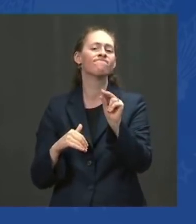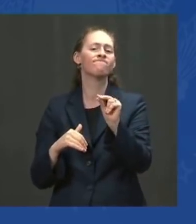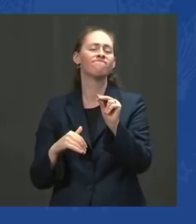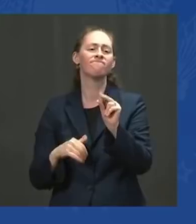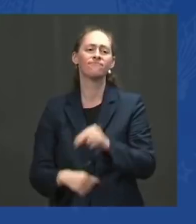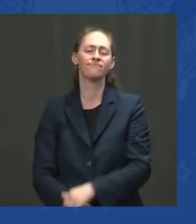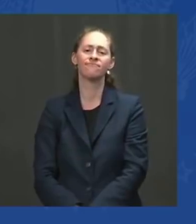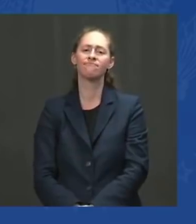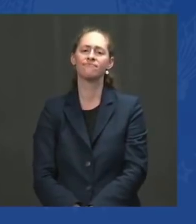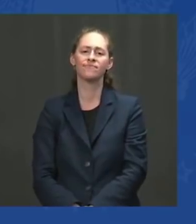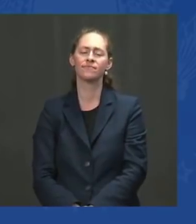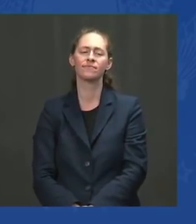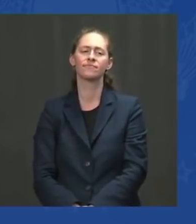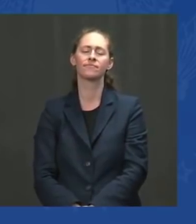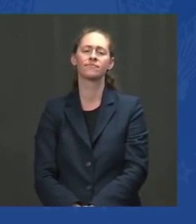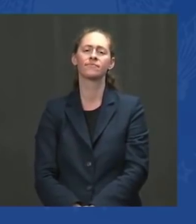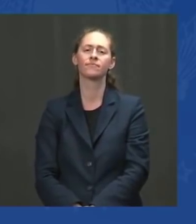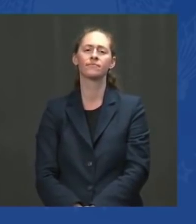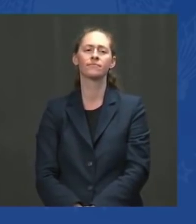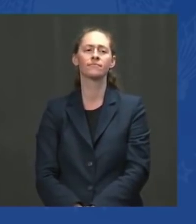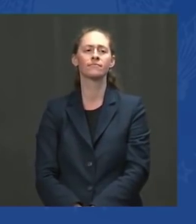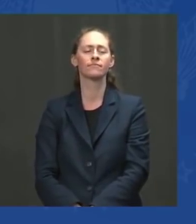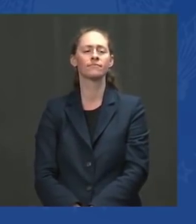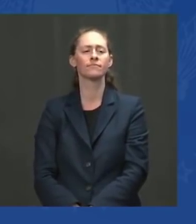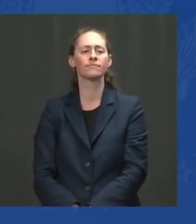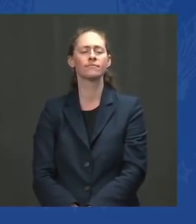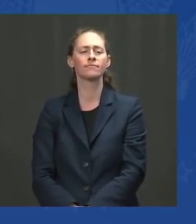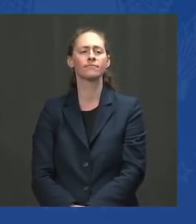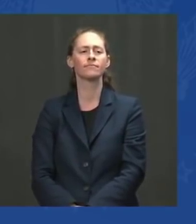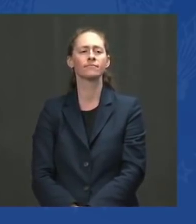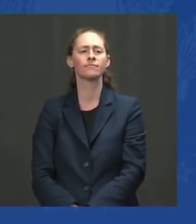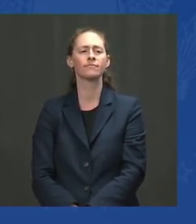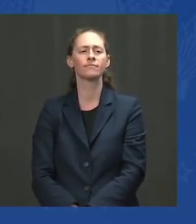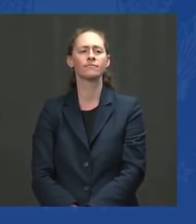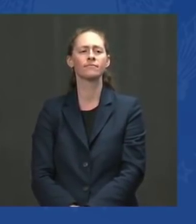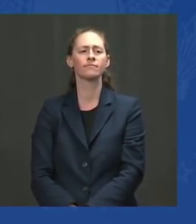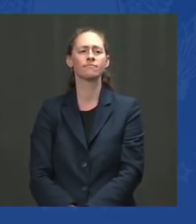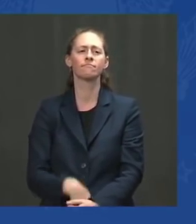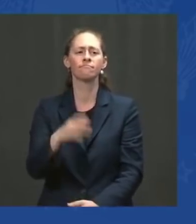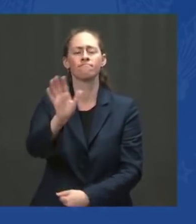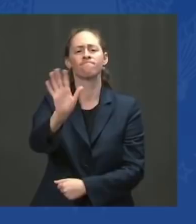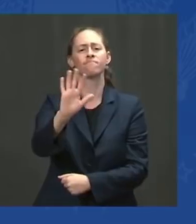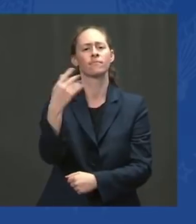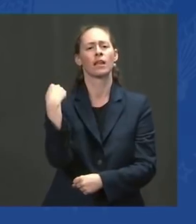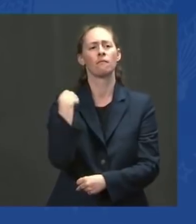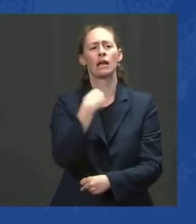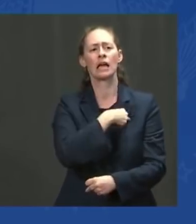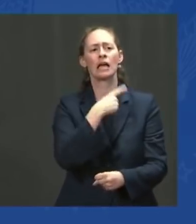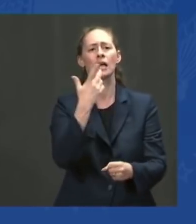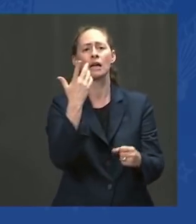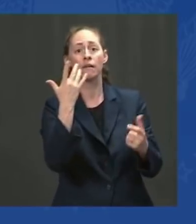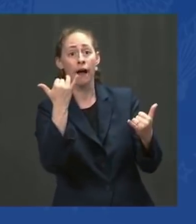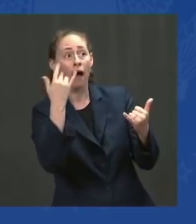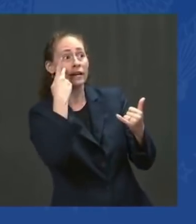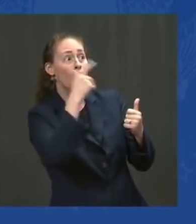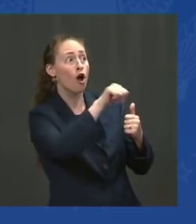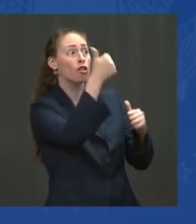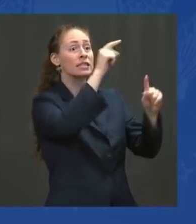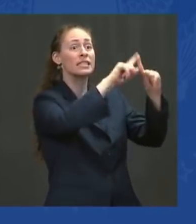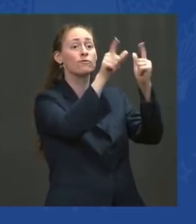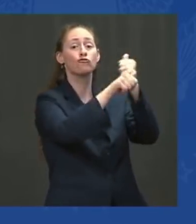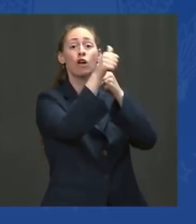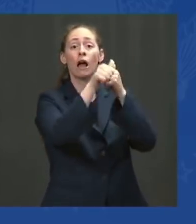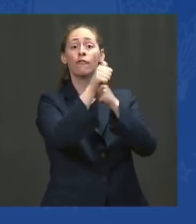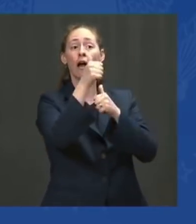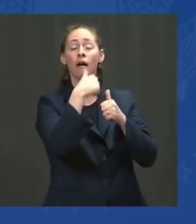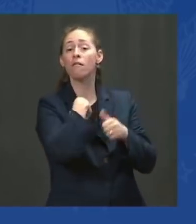个赞，点一下转发，再点一下订阅就可以了，我们谢谢您。那要说拜登